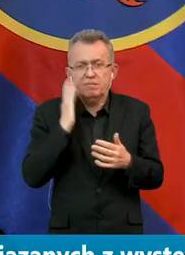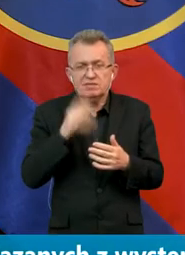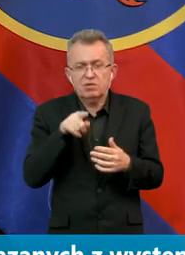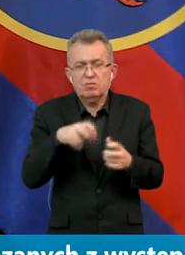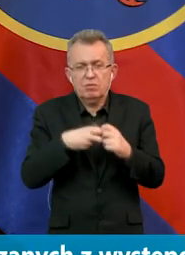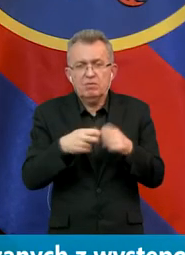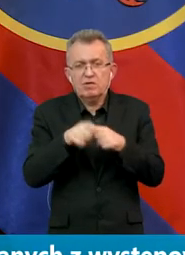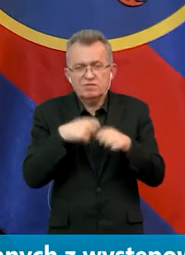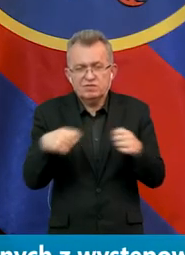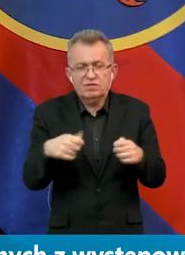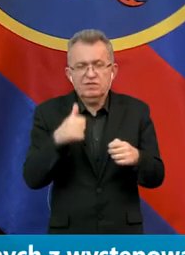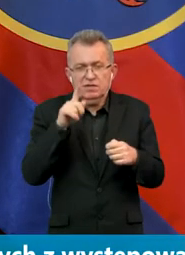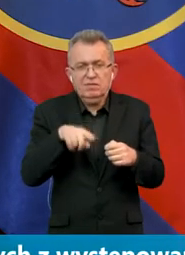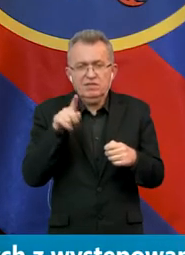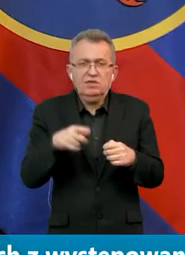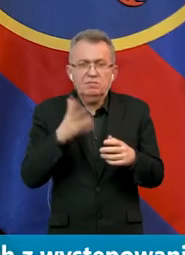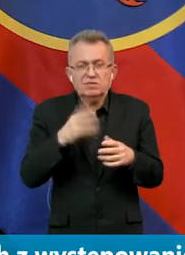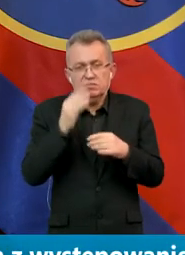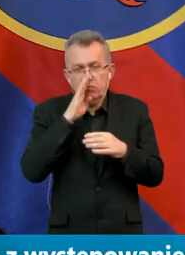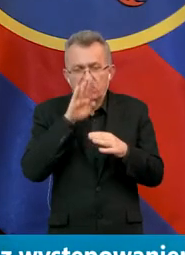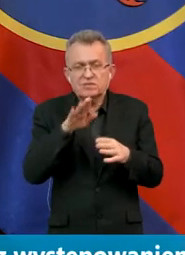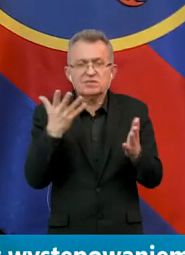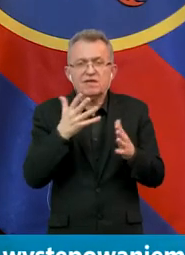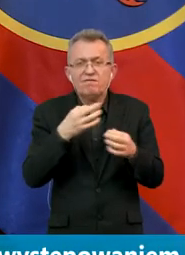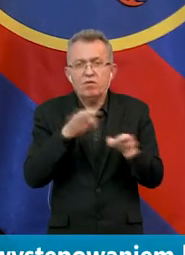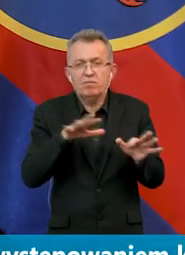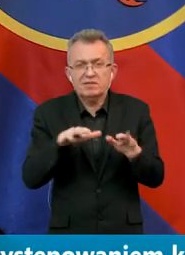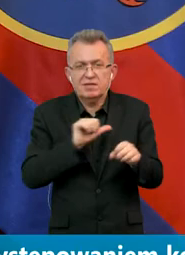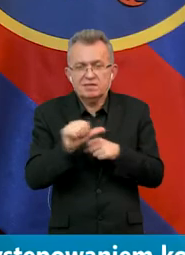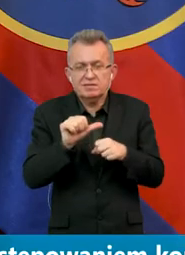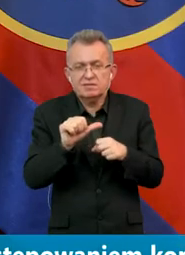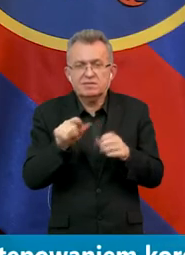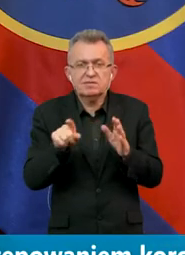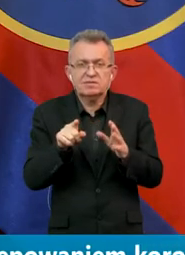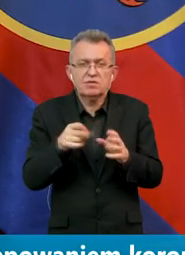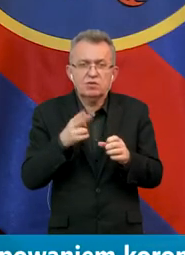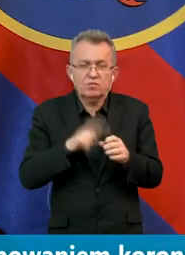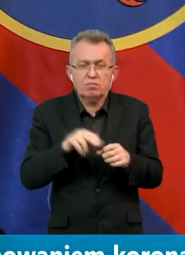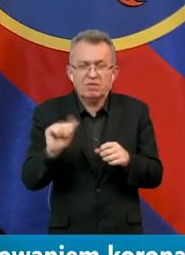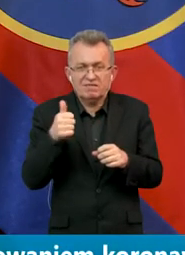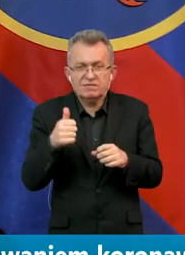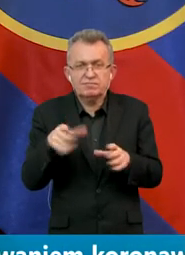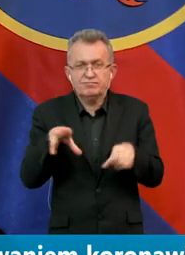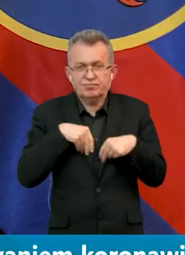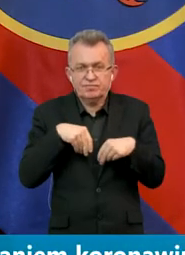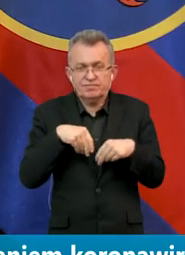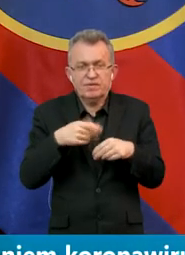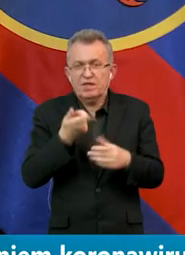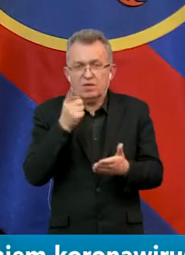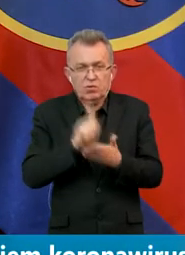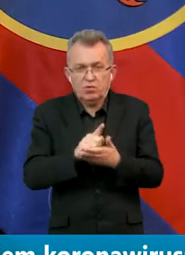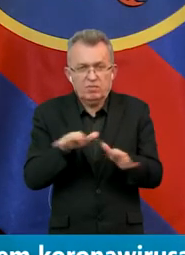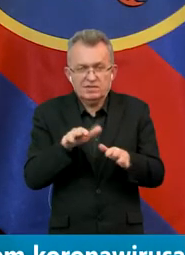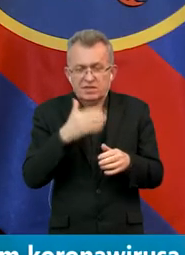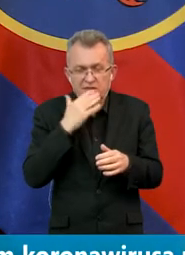problemy rozwiązywali. W ciągu miesiąca będziemy wskazywali te miejsca dla dzieci, które w tym pierwszym naborze nie znalazły